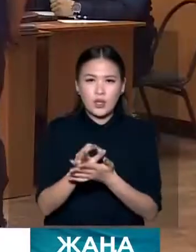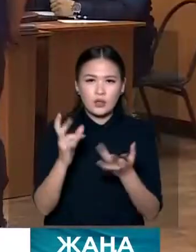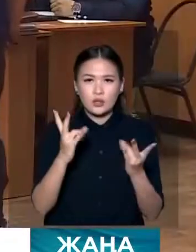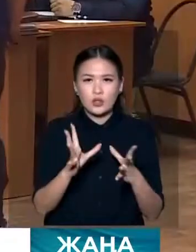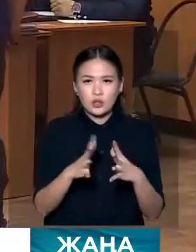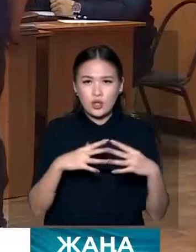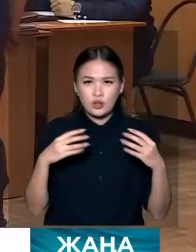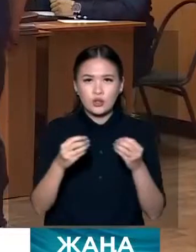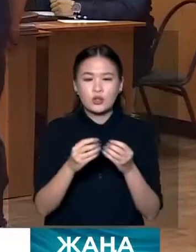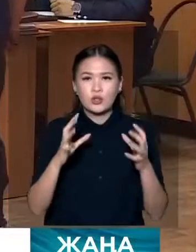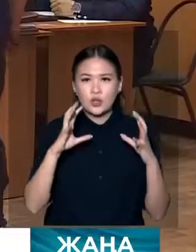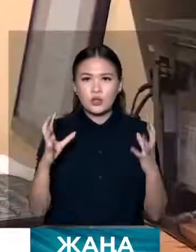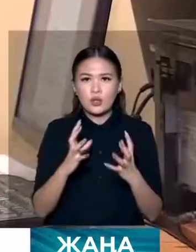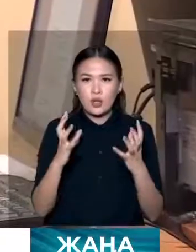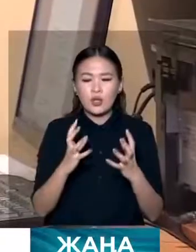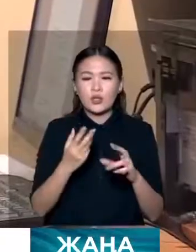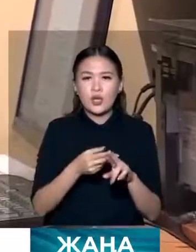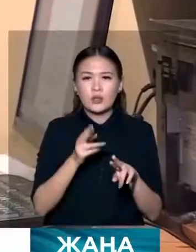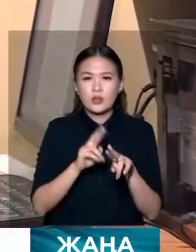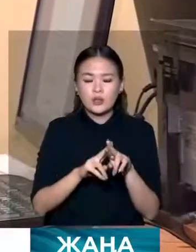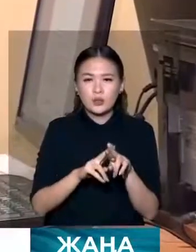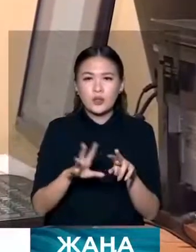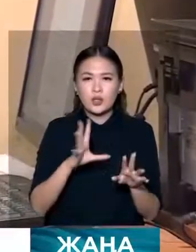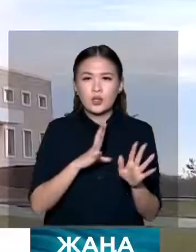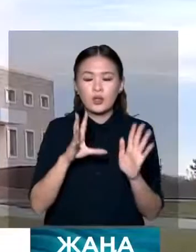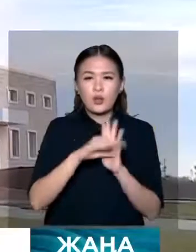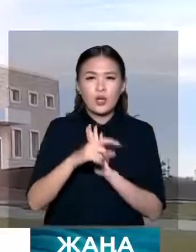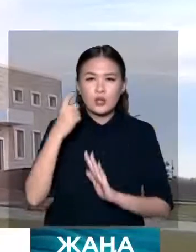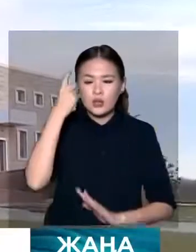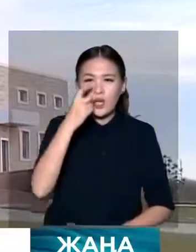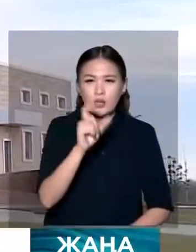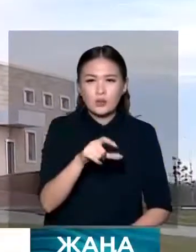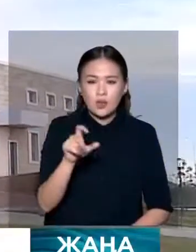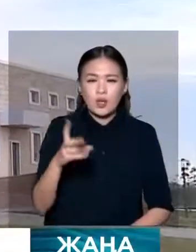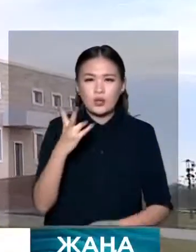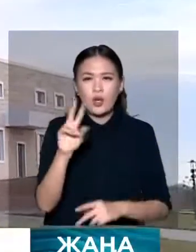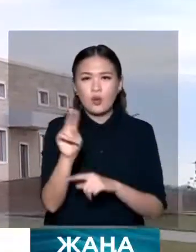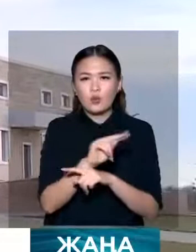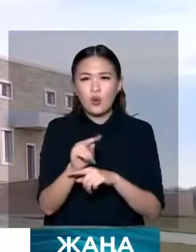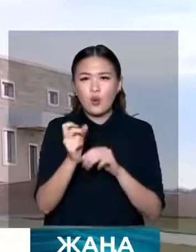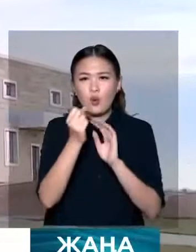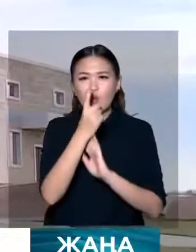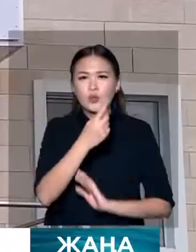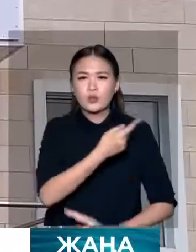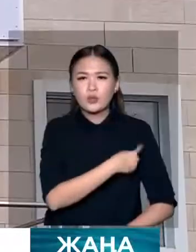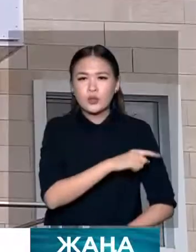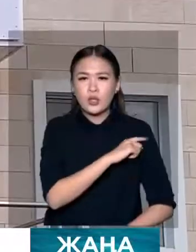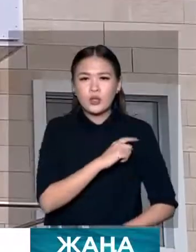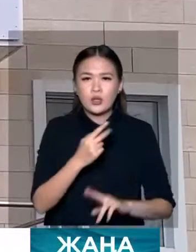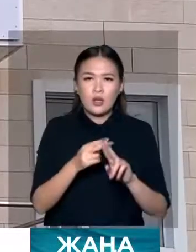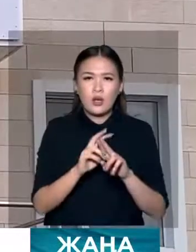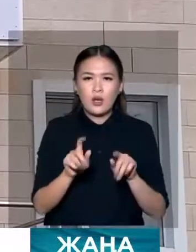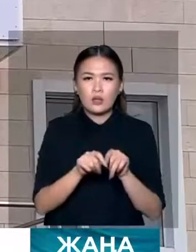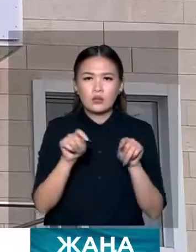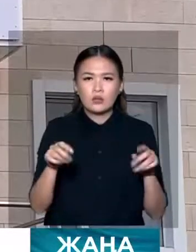жанияларды сақтап қалу, жаман әдеттен арылту. Бұл ретте маскүнемдерді мәжбүрлі түрде емдейтін 11 медициналық мекеме ашу керек дейді